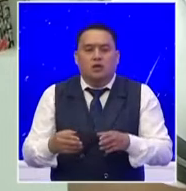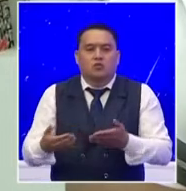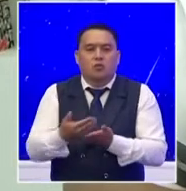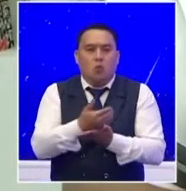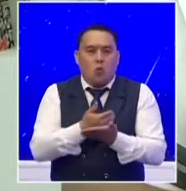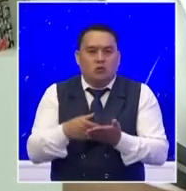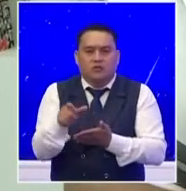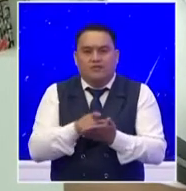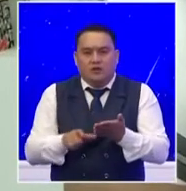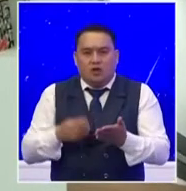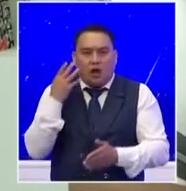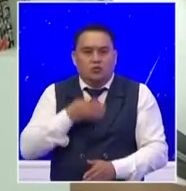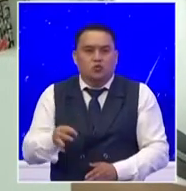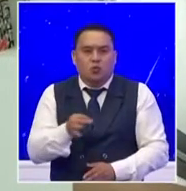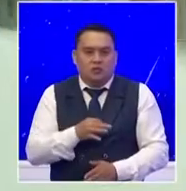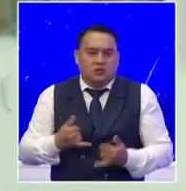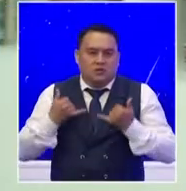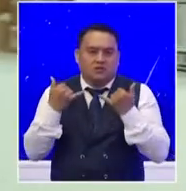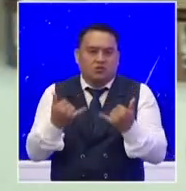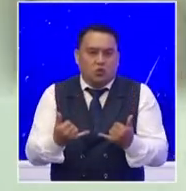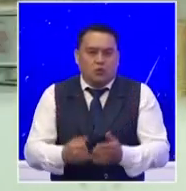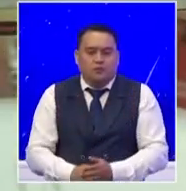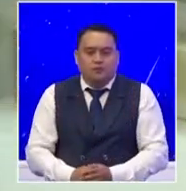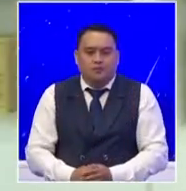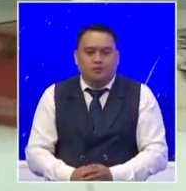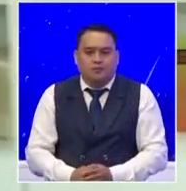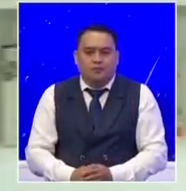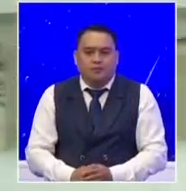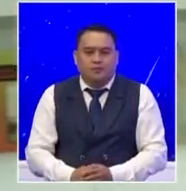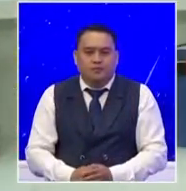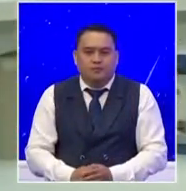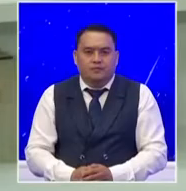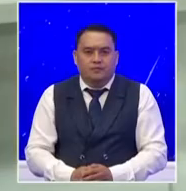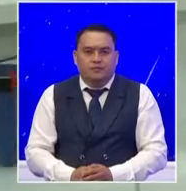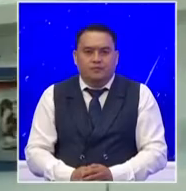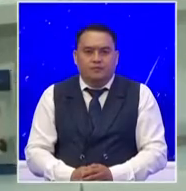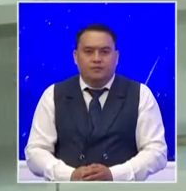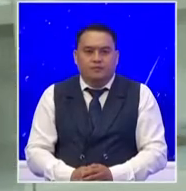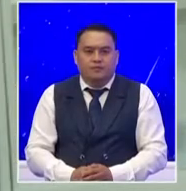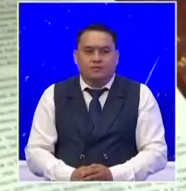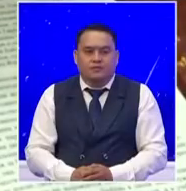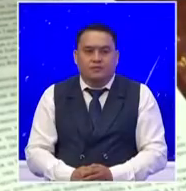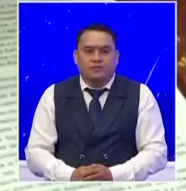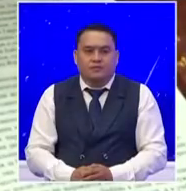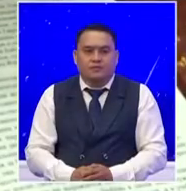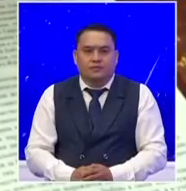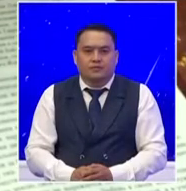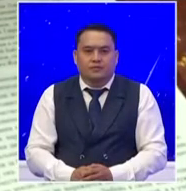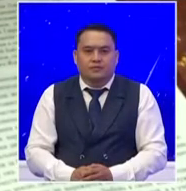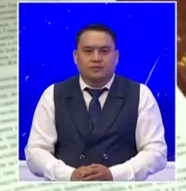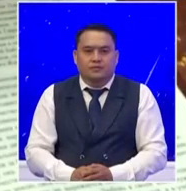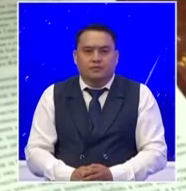посвященный ветеранам Алматинской области. Гульмира Тимиргалиева, Амина Кудайберген, Нуржан Муканов, телеканал ЖТСУ,